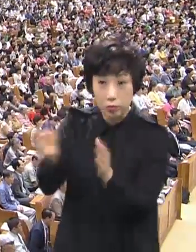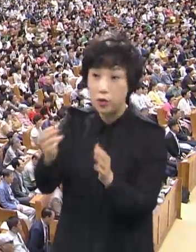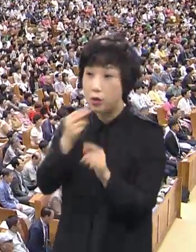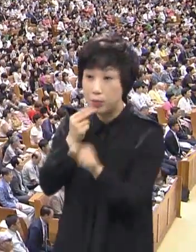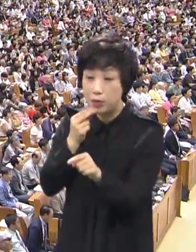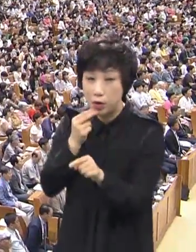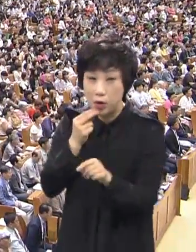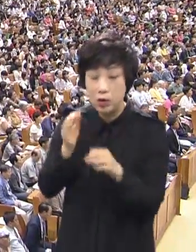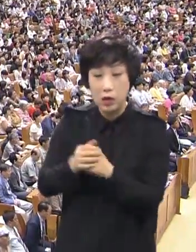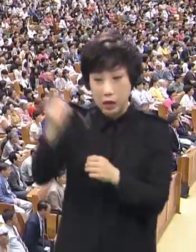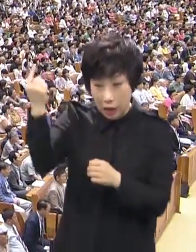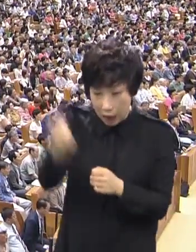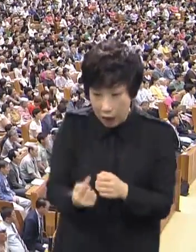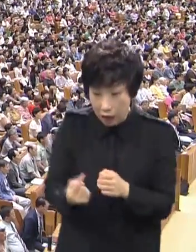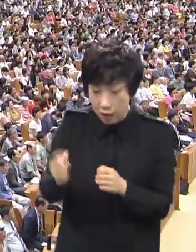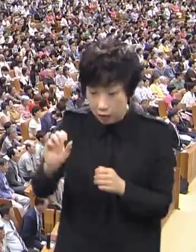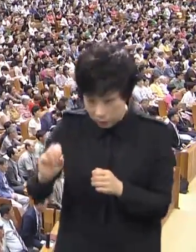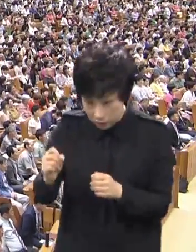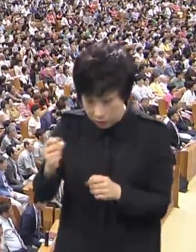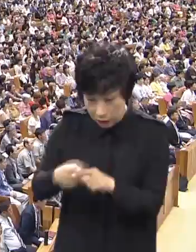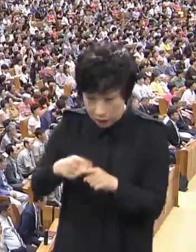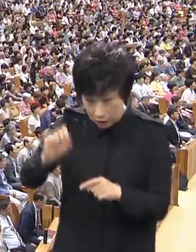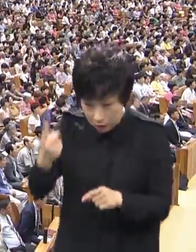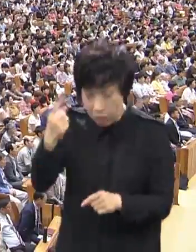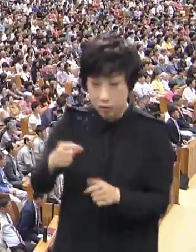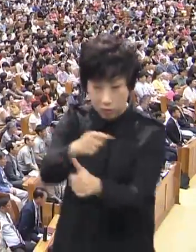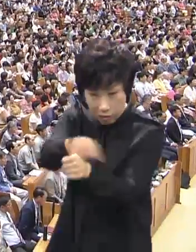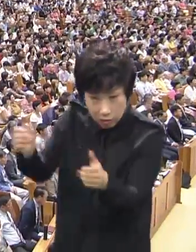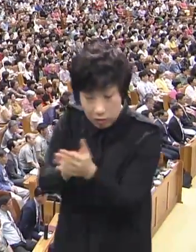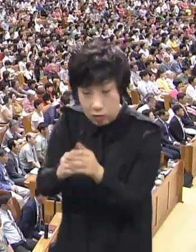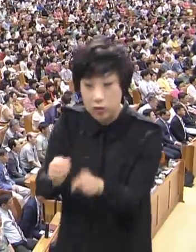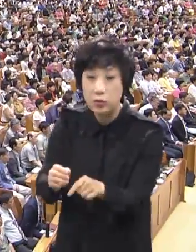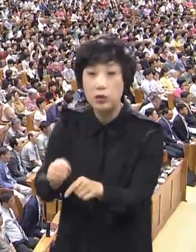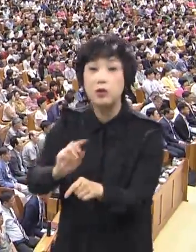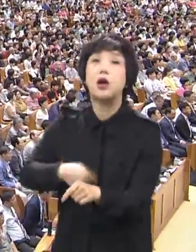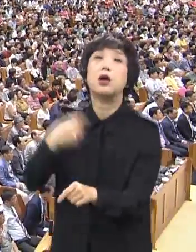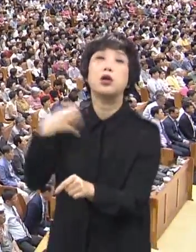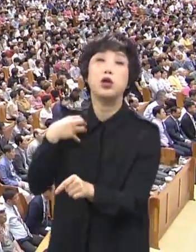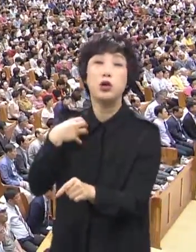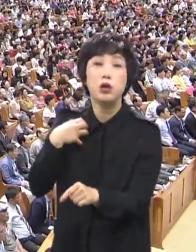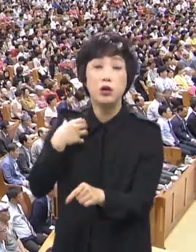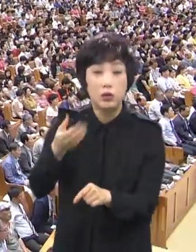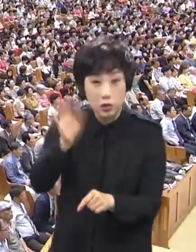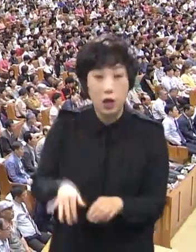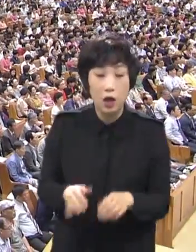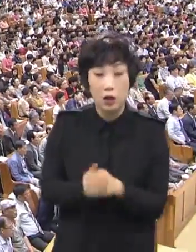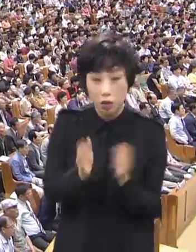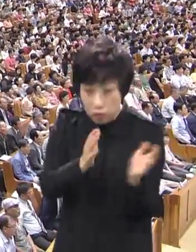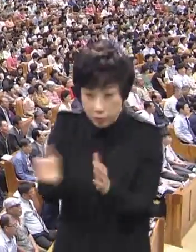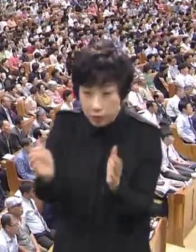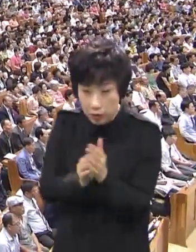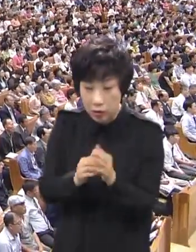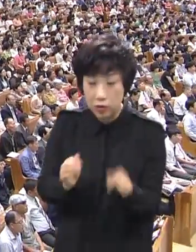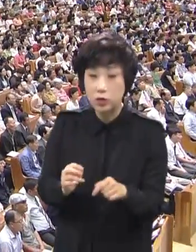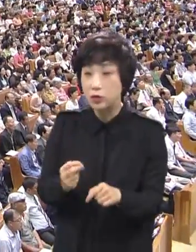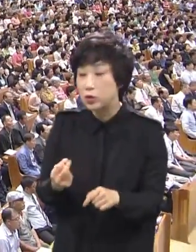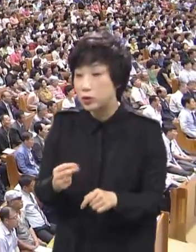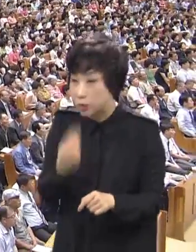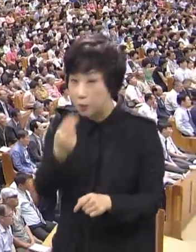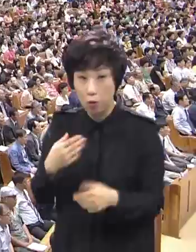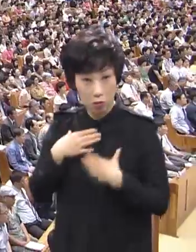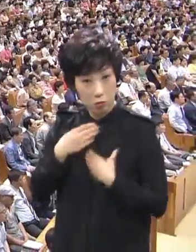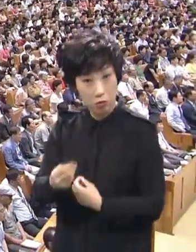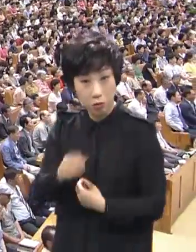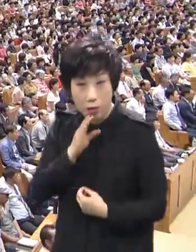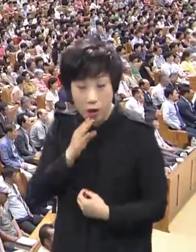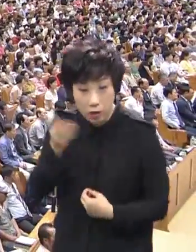아니하므로 그 임하는 칼에 재함을 당하면 그 피가 자기의 머리로 돌아갈 것이라 그가 경비를 하였던들 자기 생명을 보전하였을